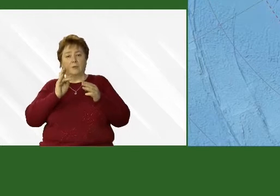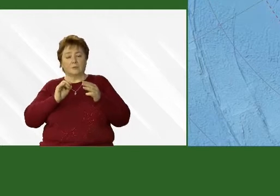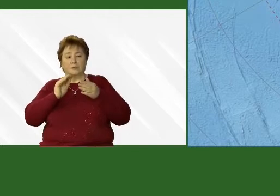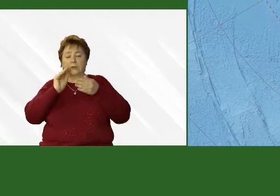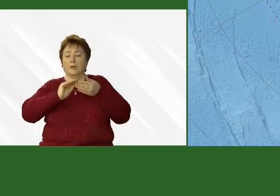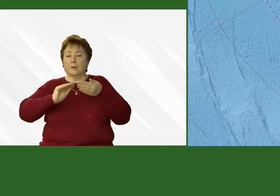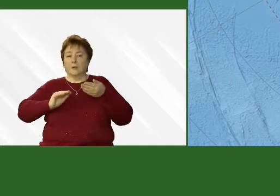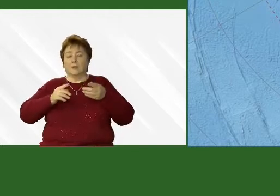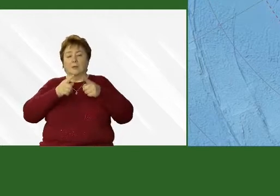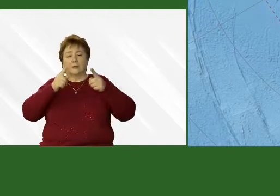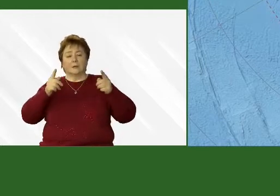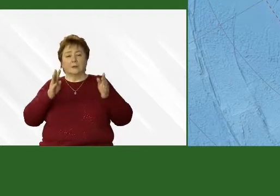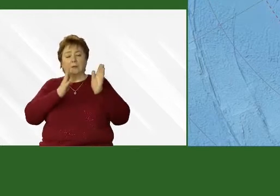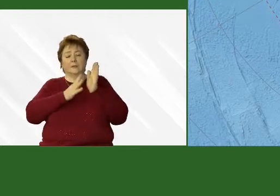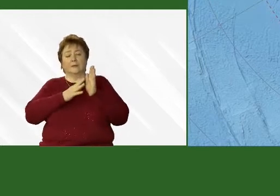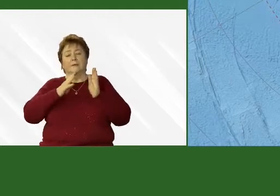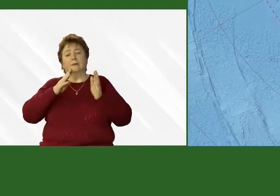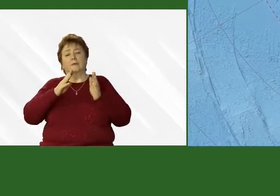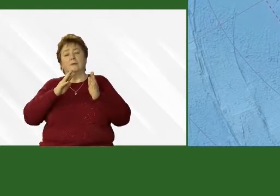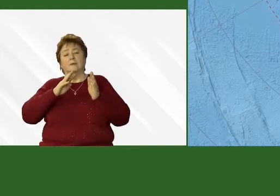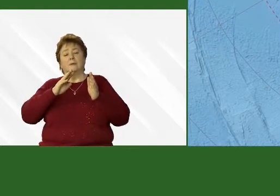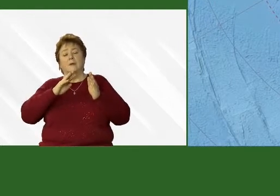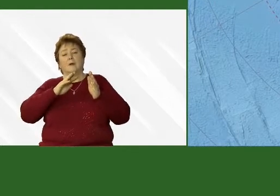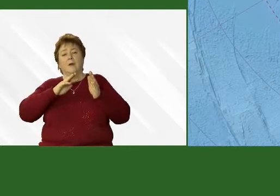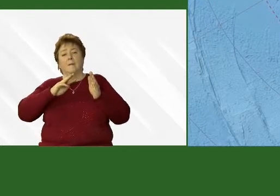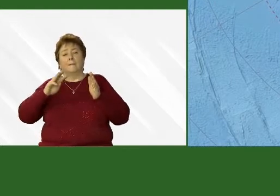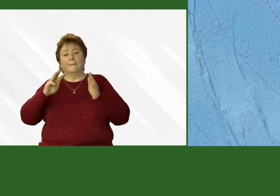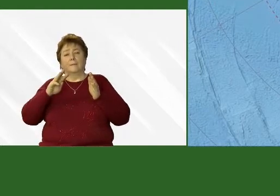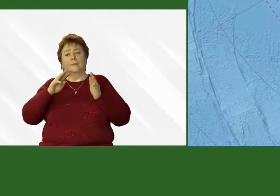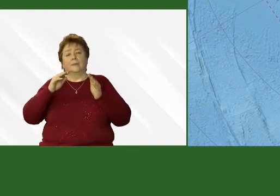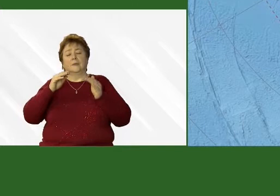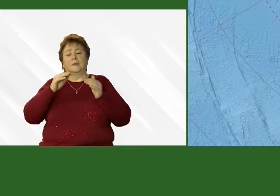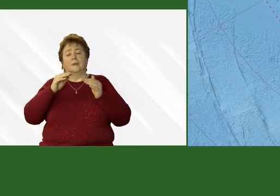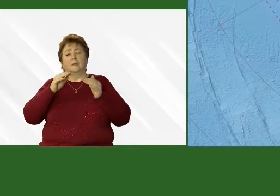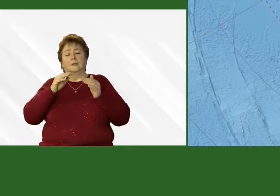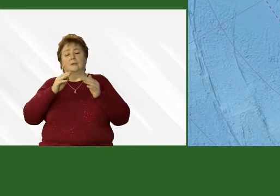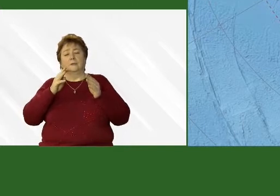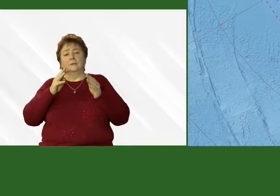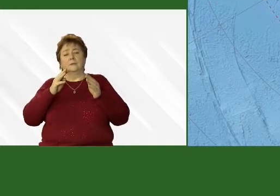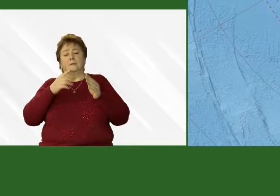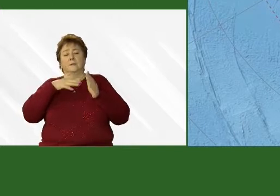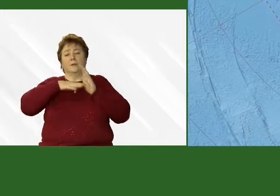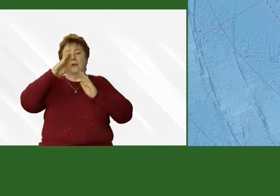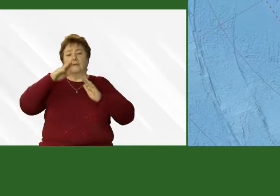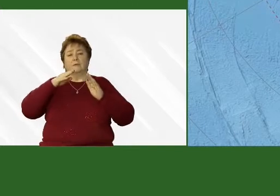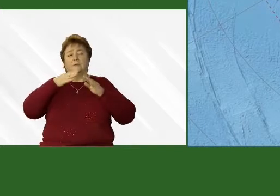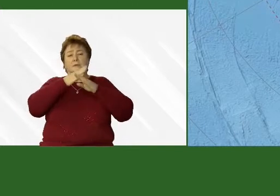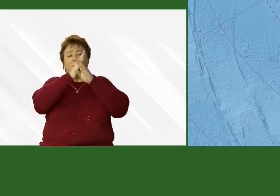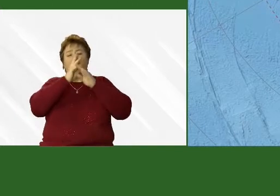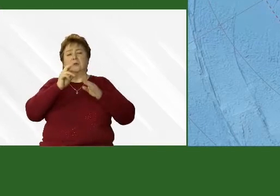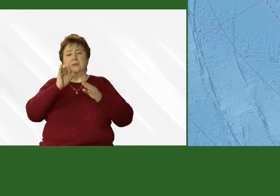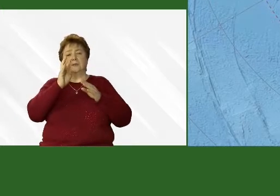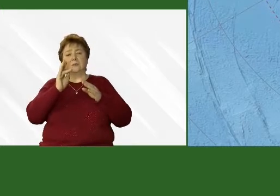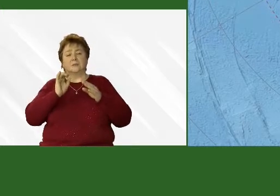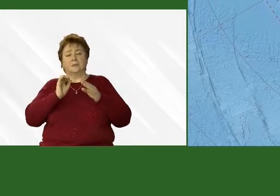остров длиной в 9,5 миль и шириной в 4 мили. Наивысшая точка пик Ларса